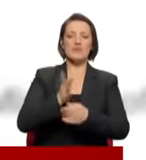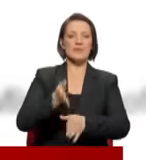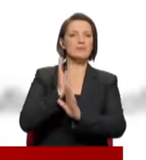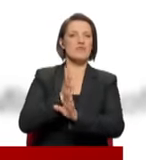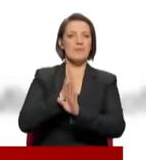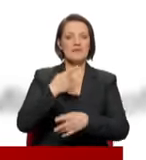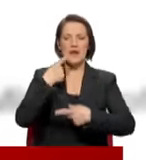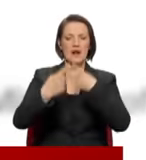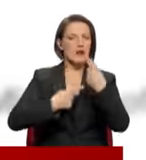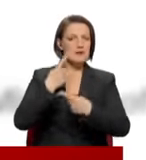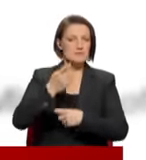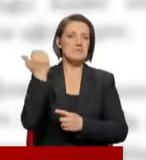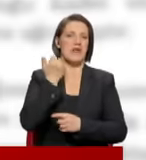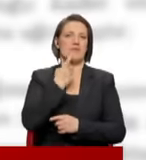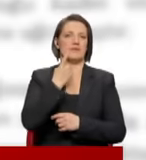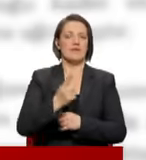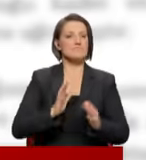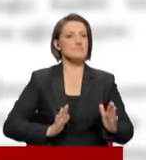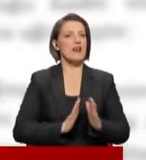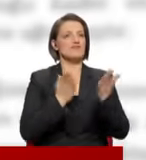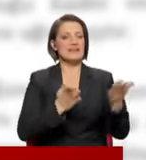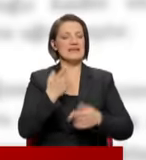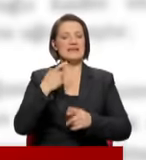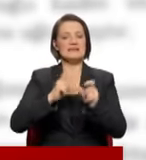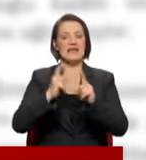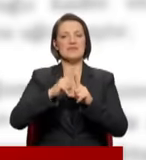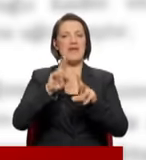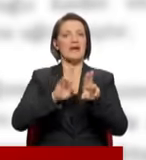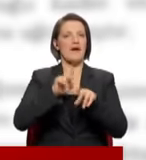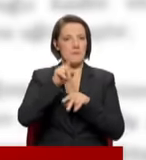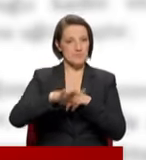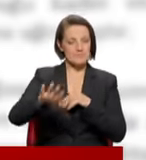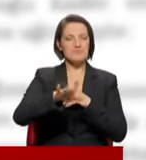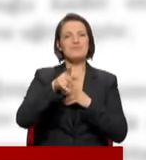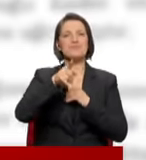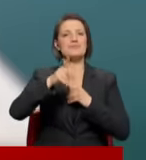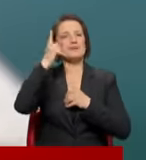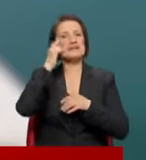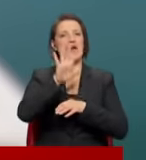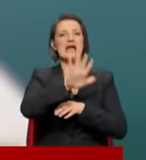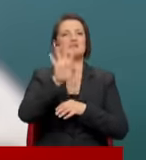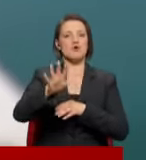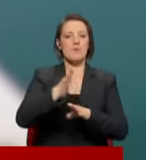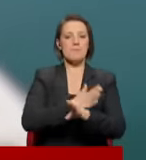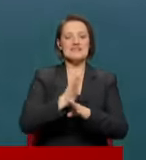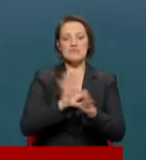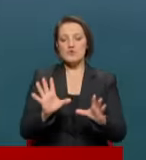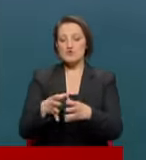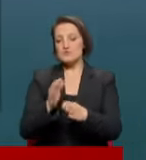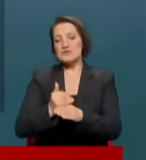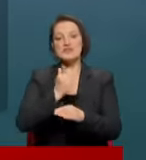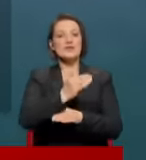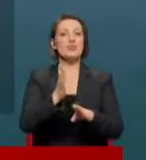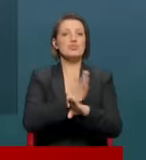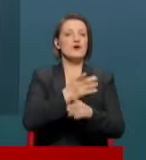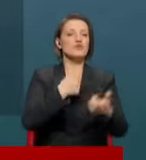devam ettiği yönündeki iddiaları yalanladı. Muhalefet ve sivil toplum kuruluşları ise İsrail'le 54 ürün grubu dışında ticaret